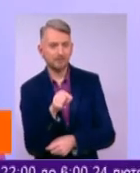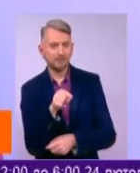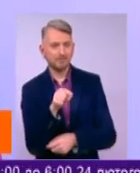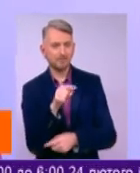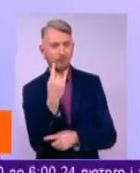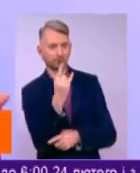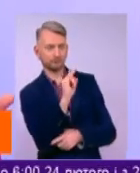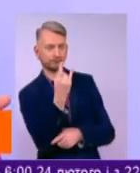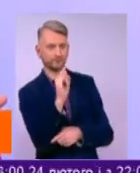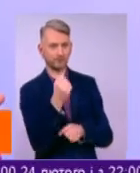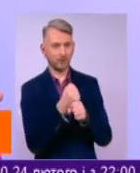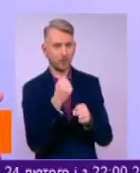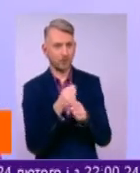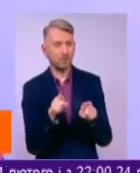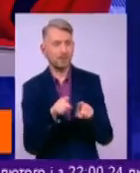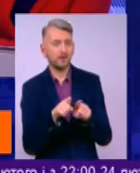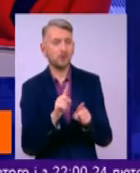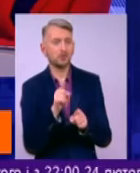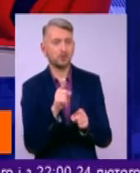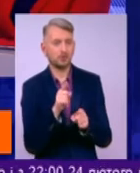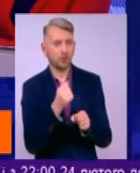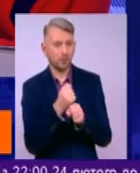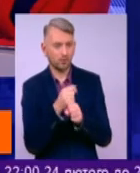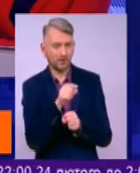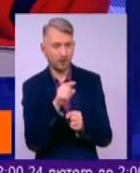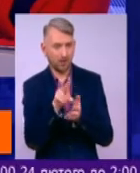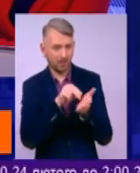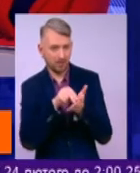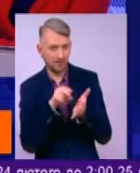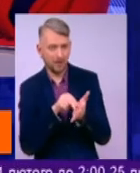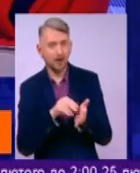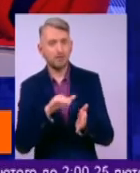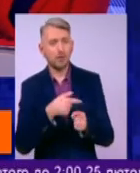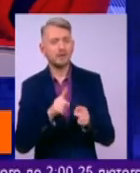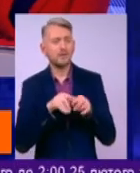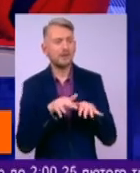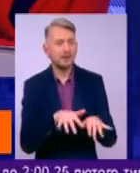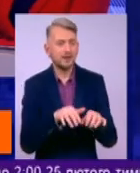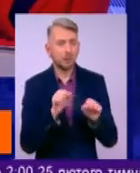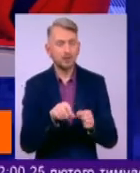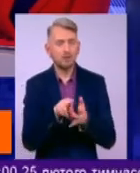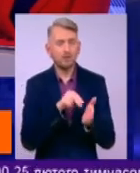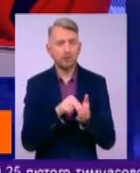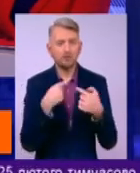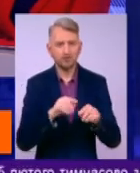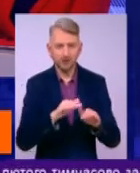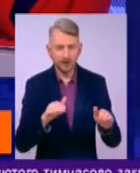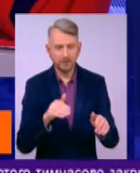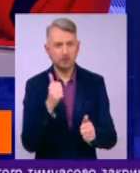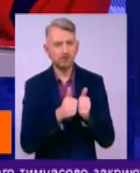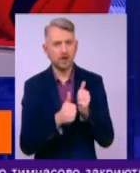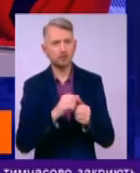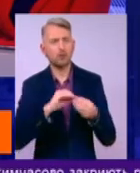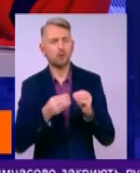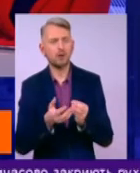дії, які повторює з нею. Да, вона це повторює. Угу. Потім вона ці дії може повторювати з іншими дітьми. Ну, дуже часто проблема